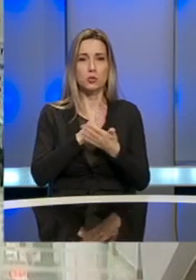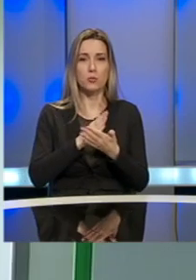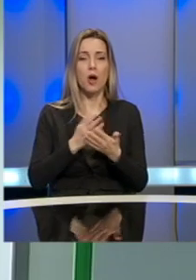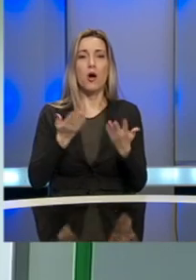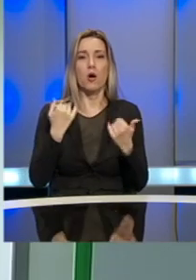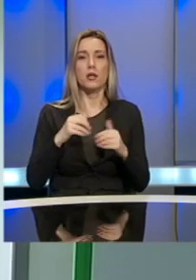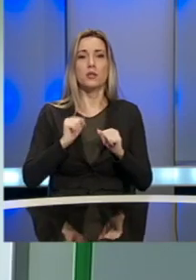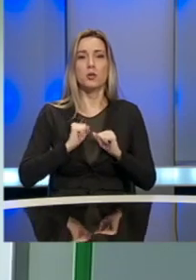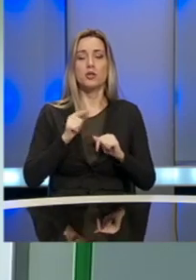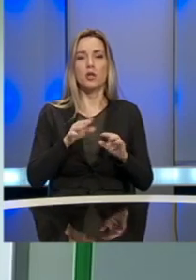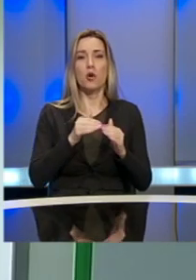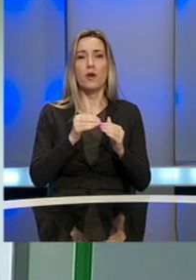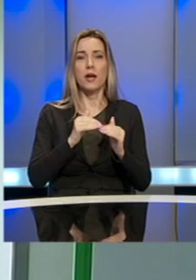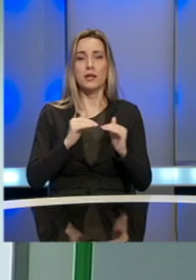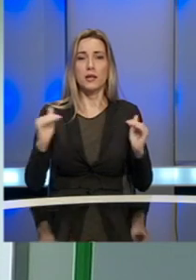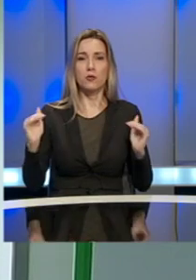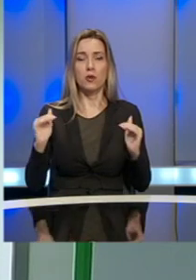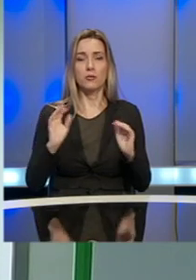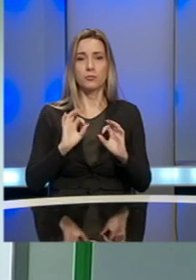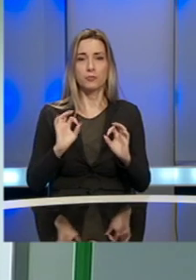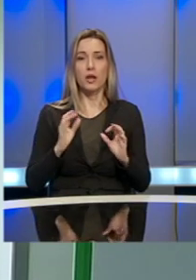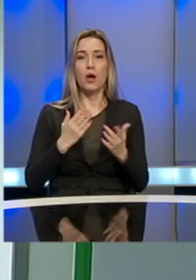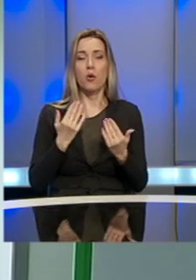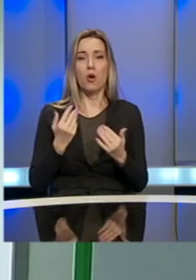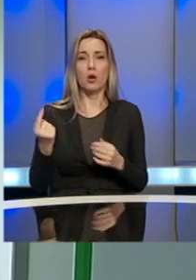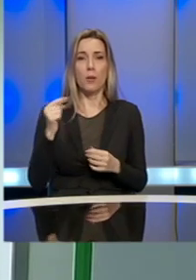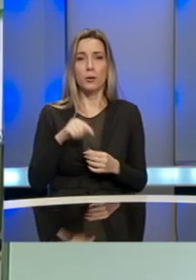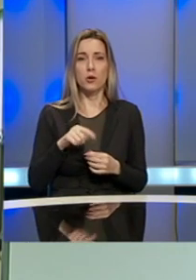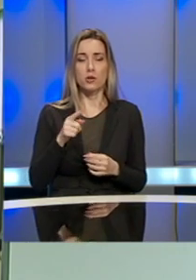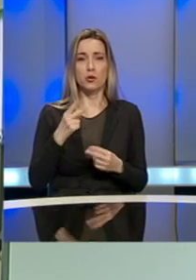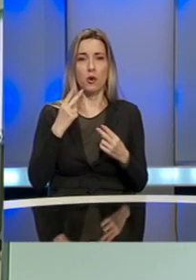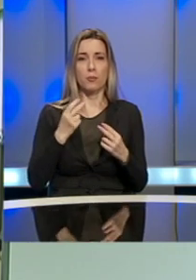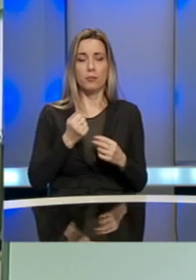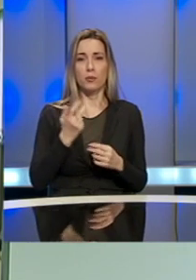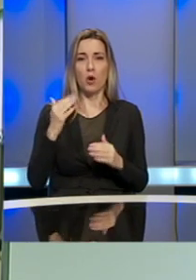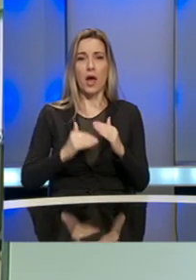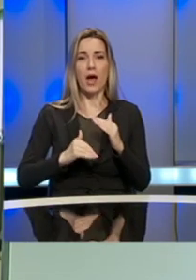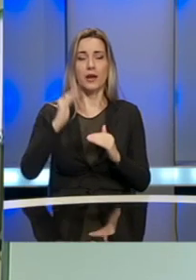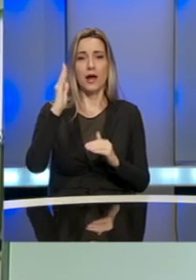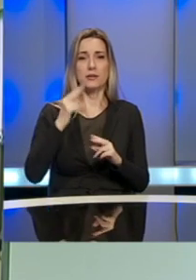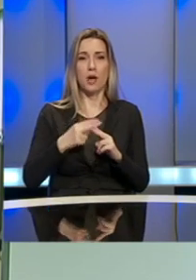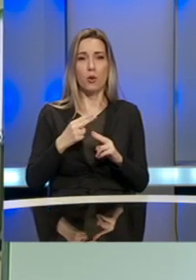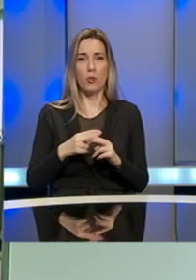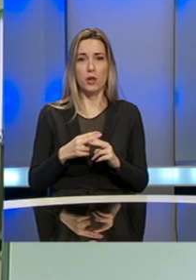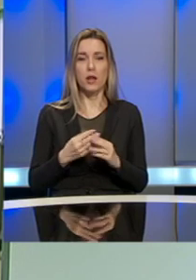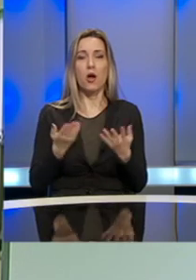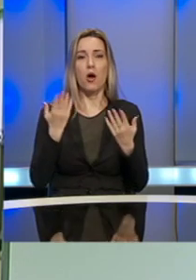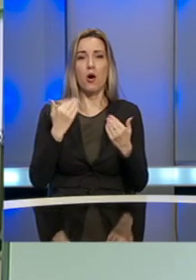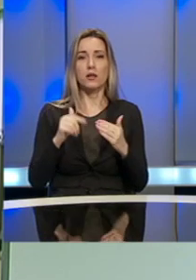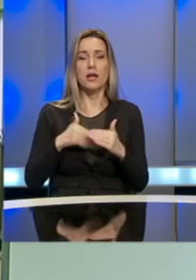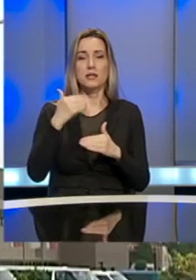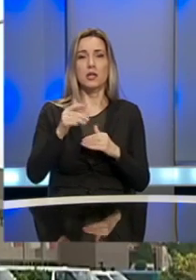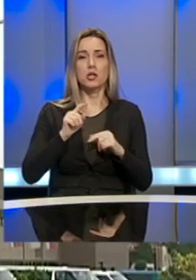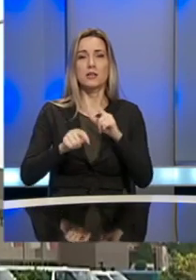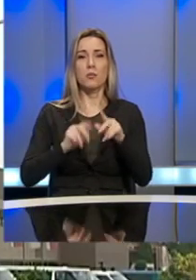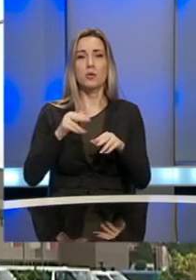onda ćemo držati ovaj nivo sa nekim podešavanjima. Ukoliko bi došlo do značajnog broja rasta broja oboljelih, onda sljedeća stepenica